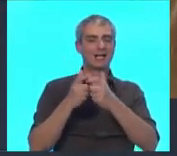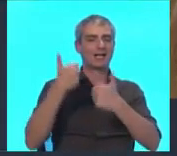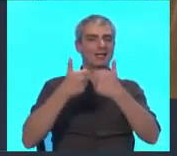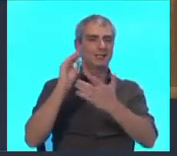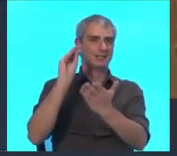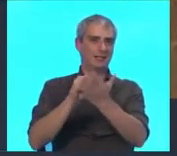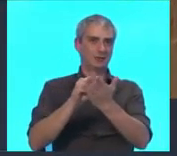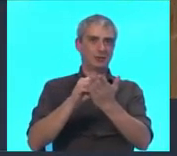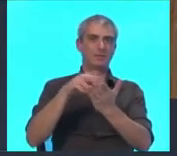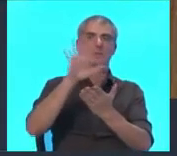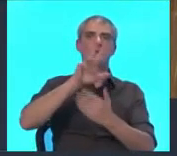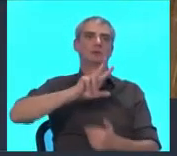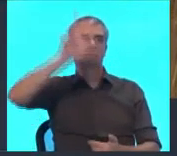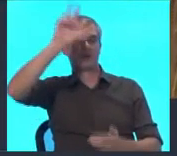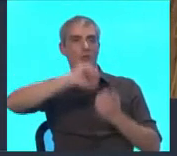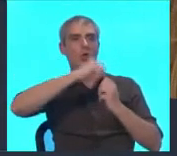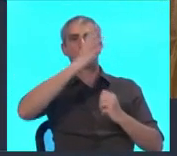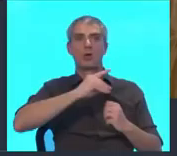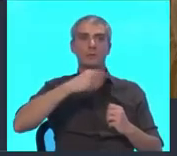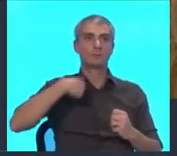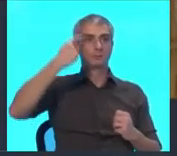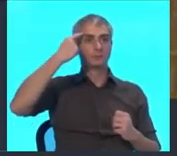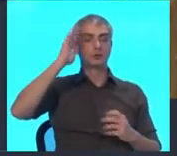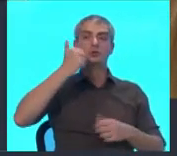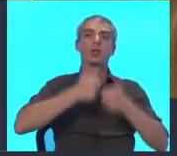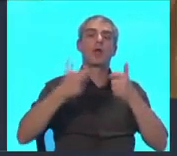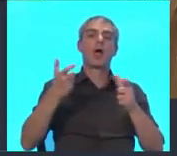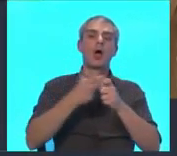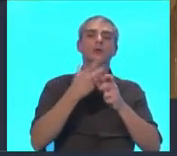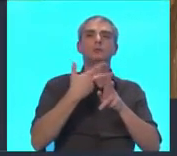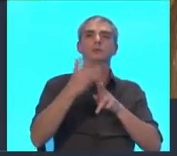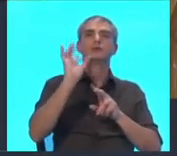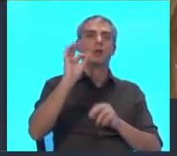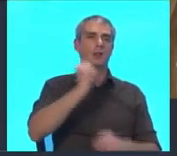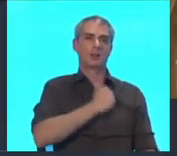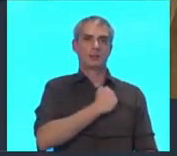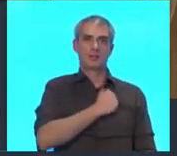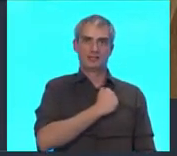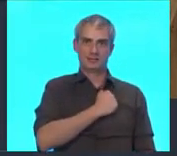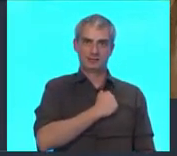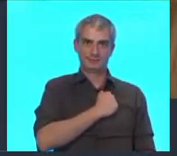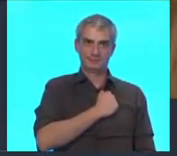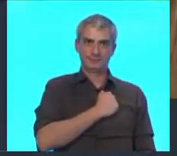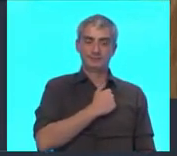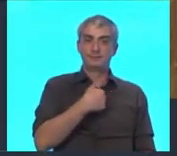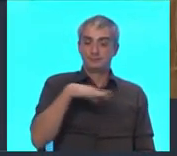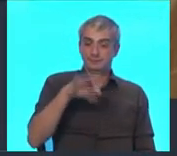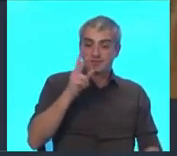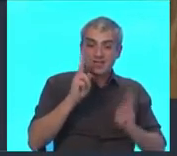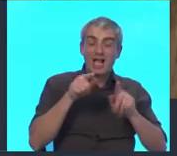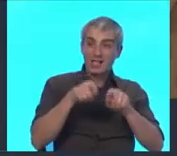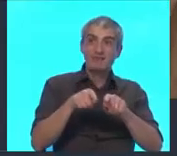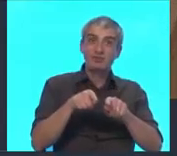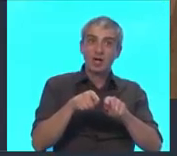אם למחוז הצפוני או לדרומי, עלה שיש גם את אותה תחרות למגזר הדתי. וברגע שגיליתי